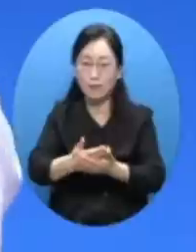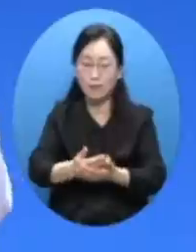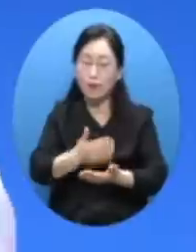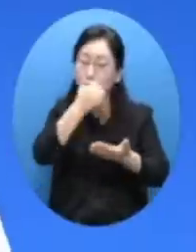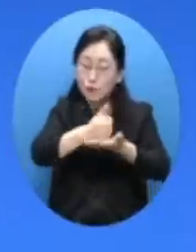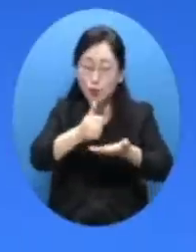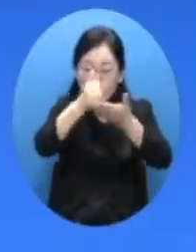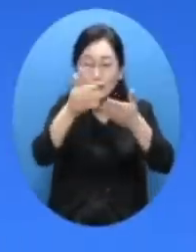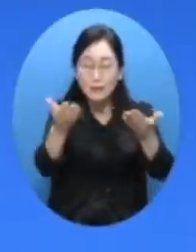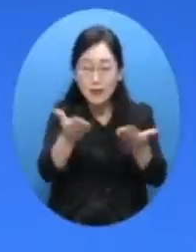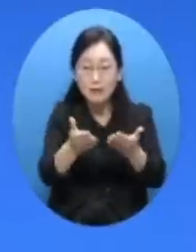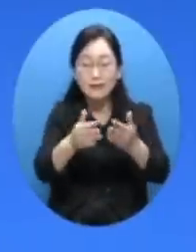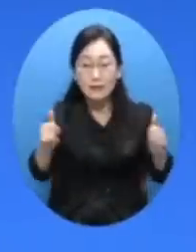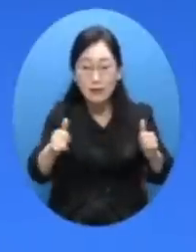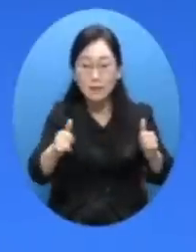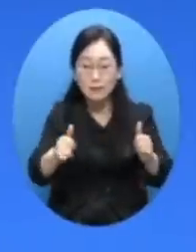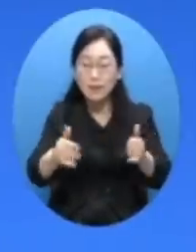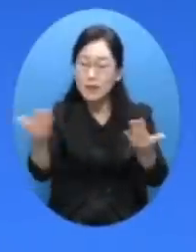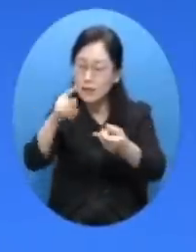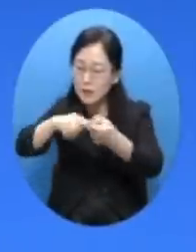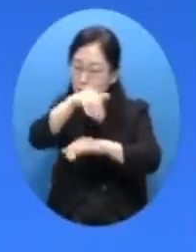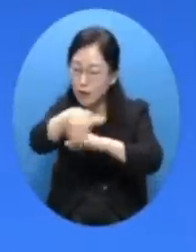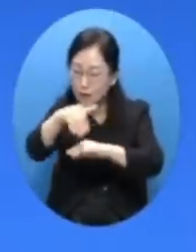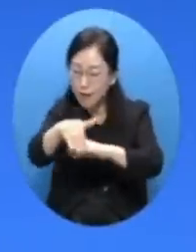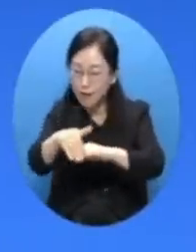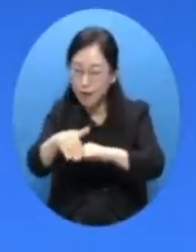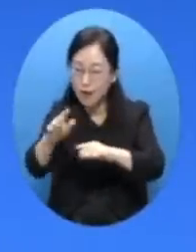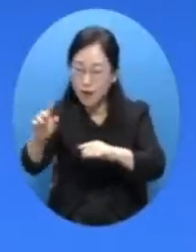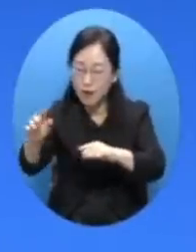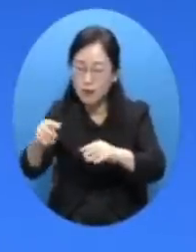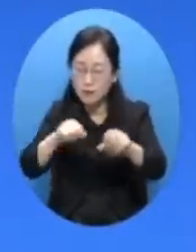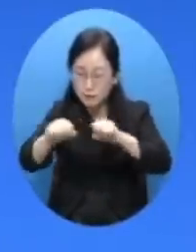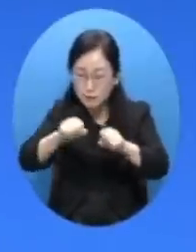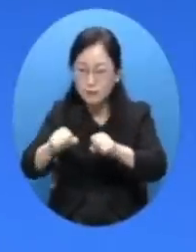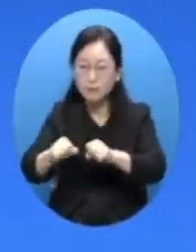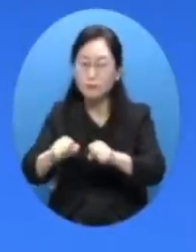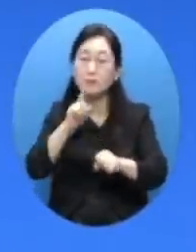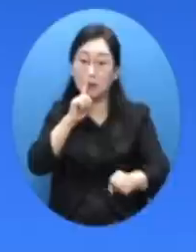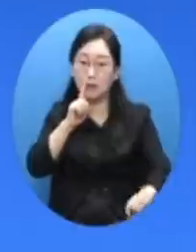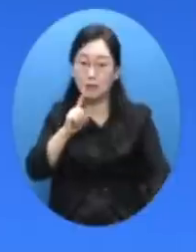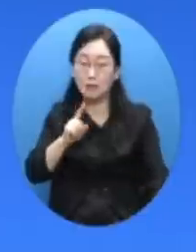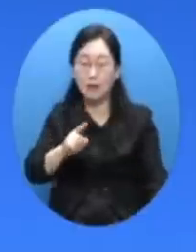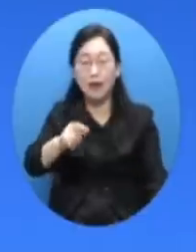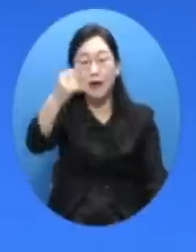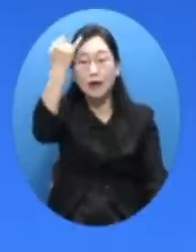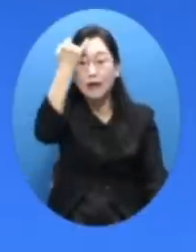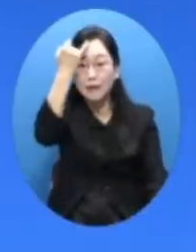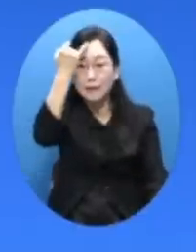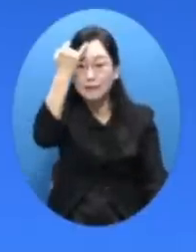자는 존귀한 일을 계획하나니 존귀한 일에 서리라고 말씀했는데 하와가